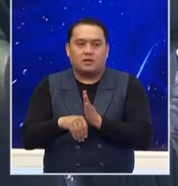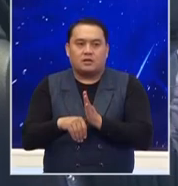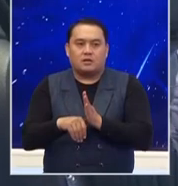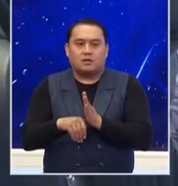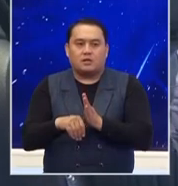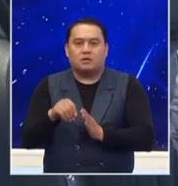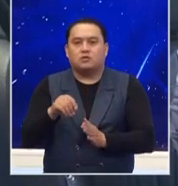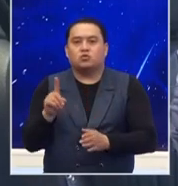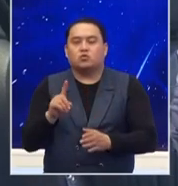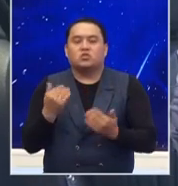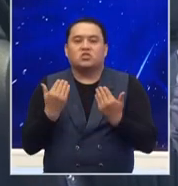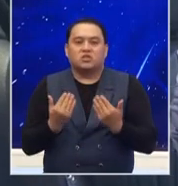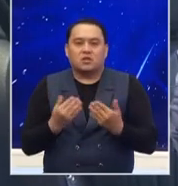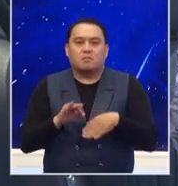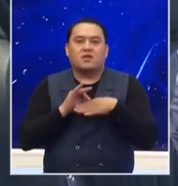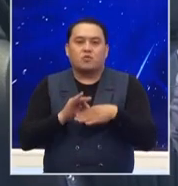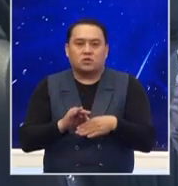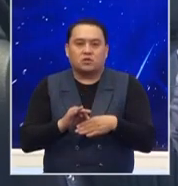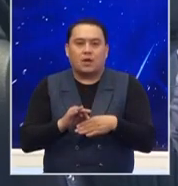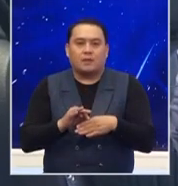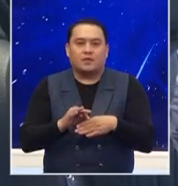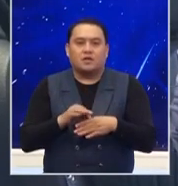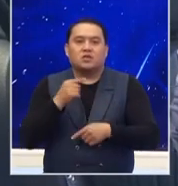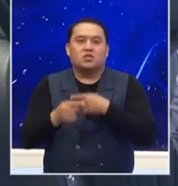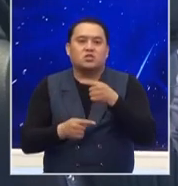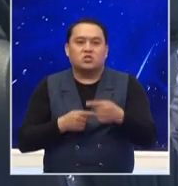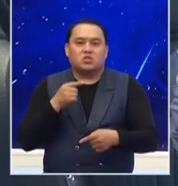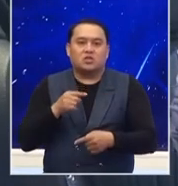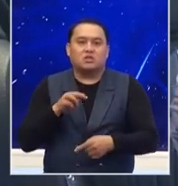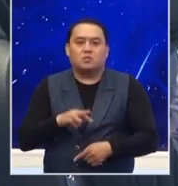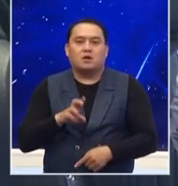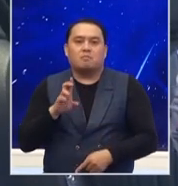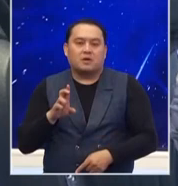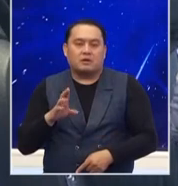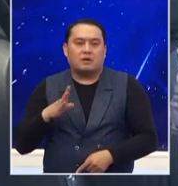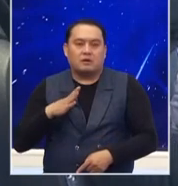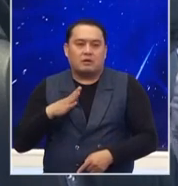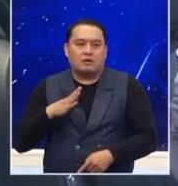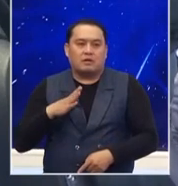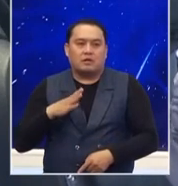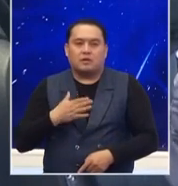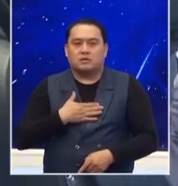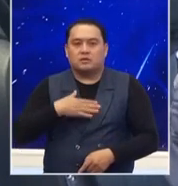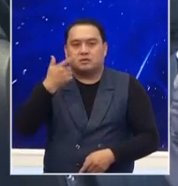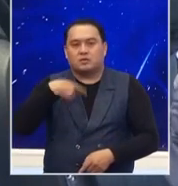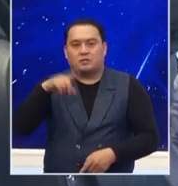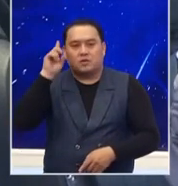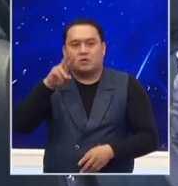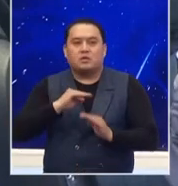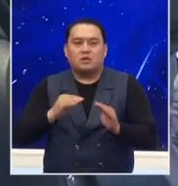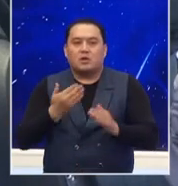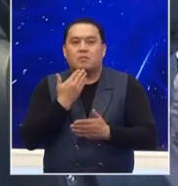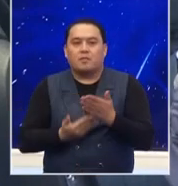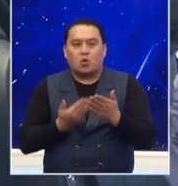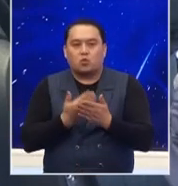то, что сейчас это проводится через приложение. Я сам это не увлекаюсь, но попрошу детей, они